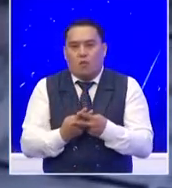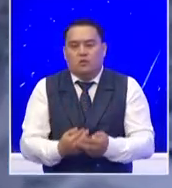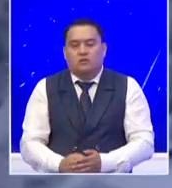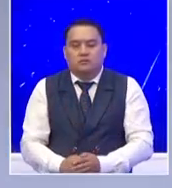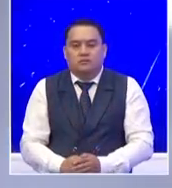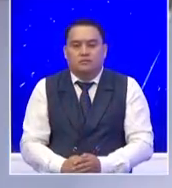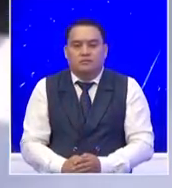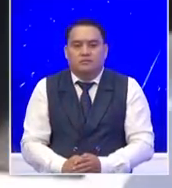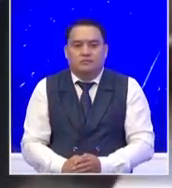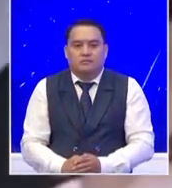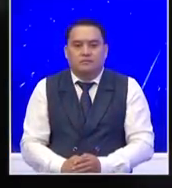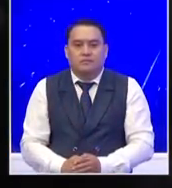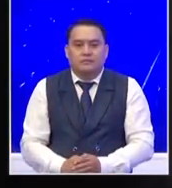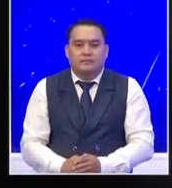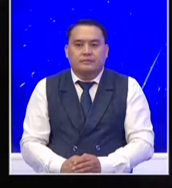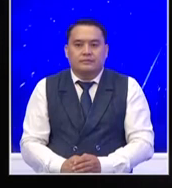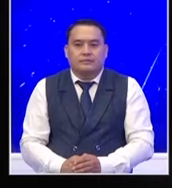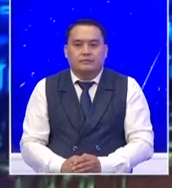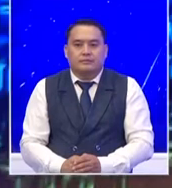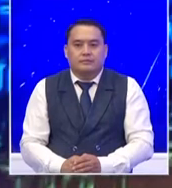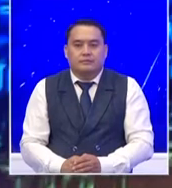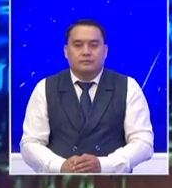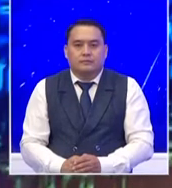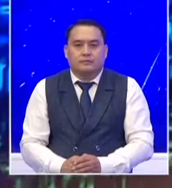свободы отметили ведомстве.